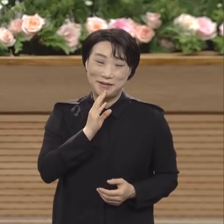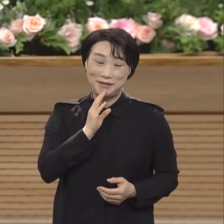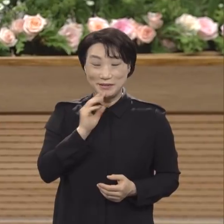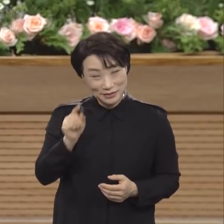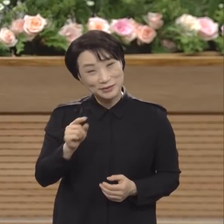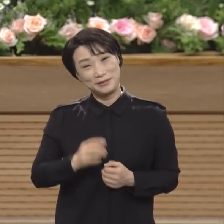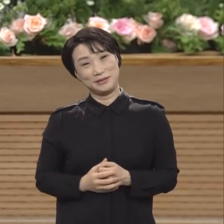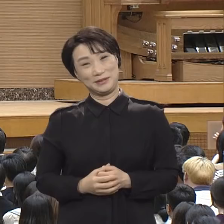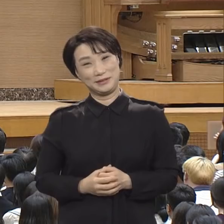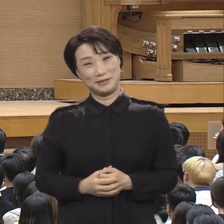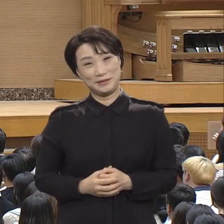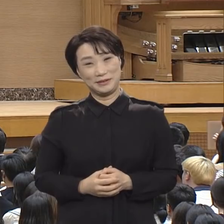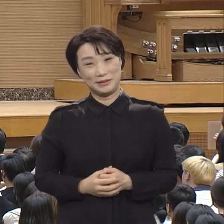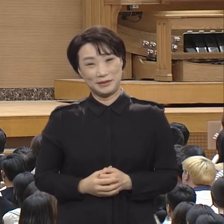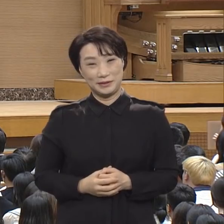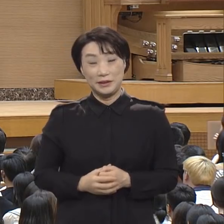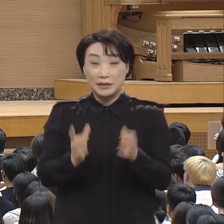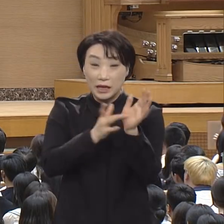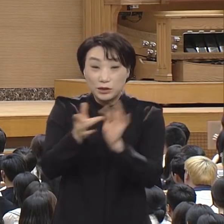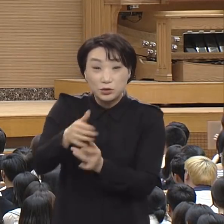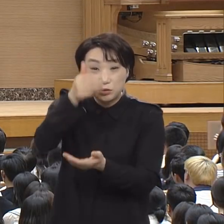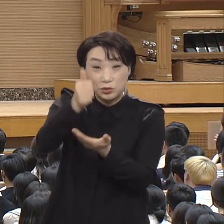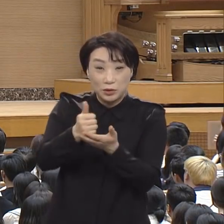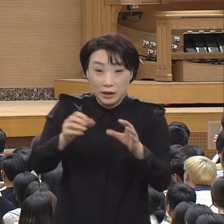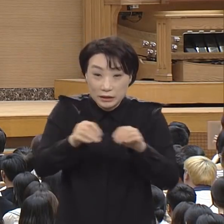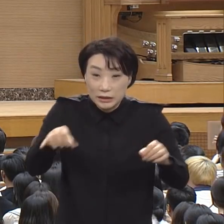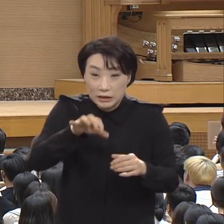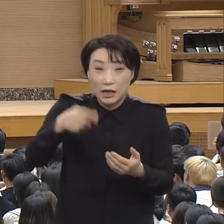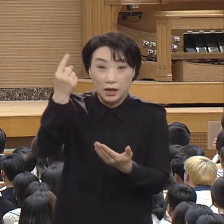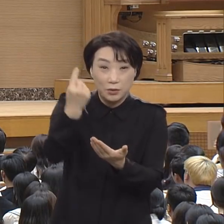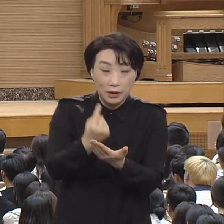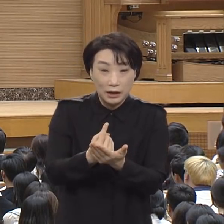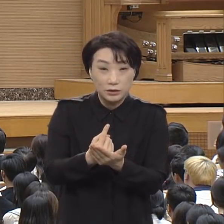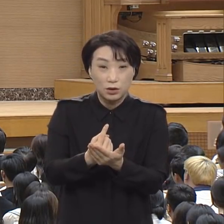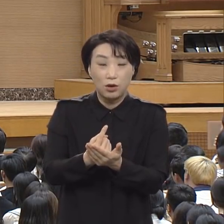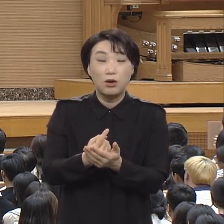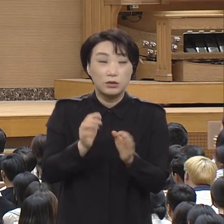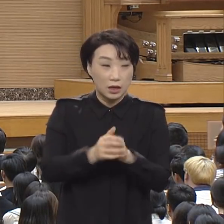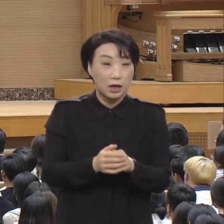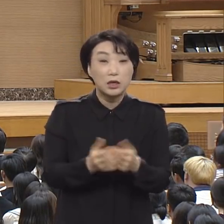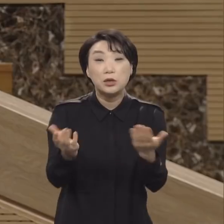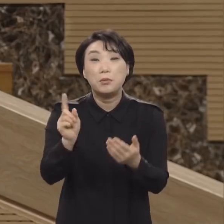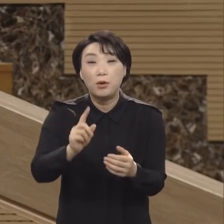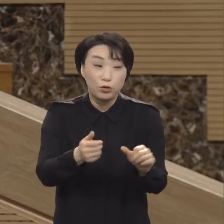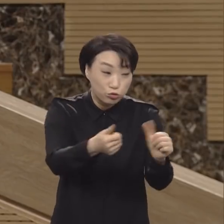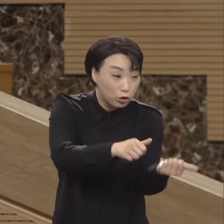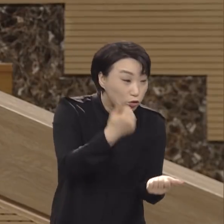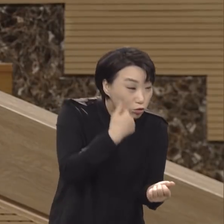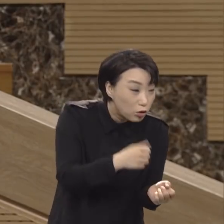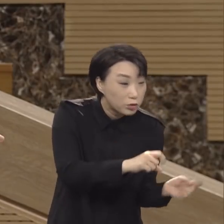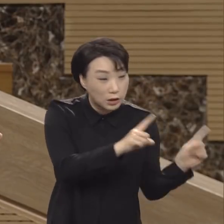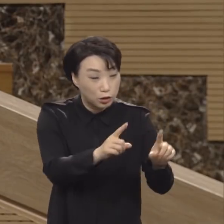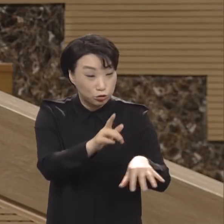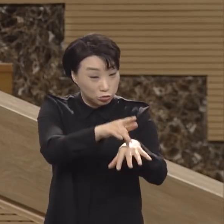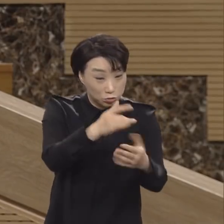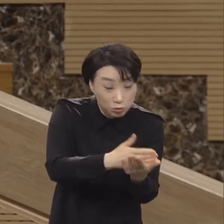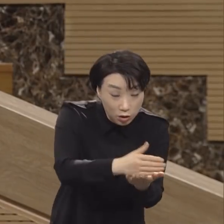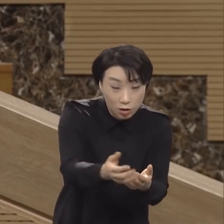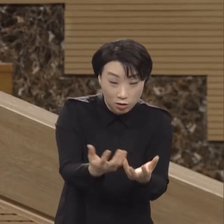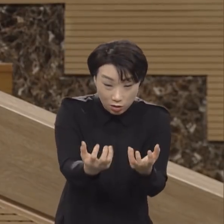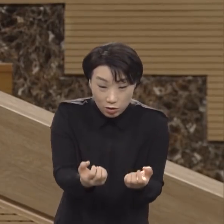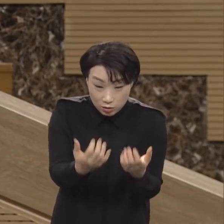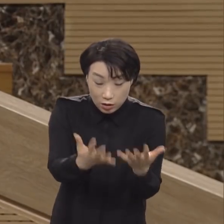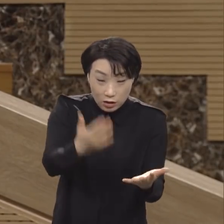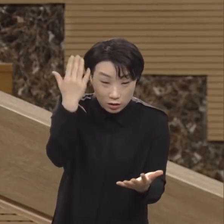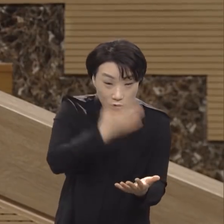그렇잖아요. 예. 예수 그리스도가 이 땅에 오셔서 죽은 자 살리고 귀신 쫓아내고 나병